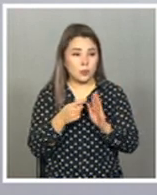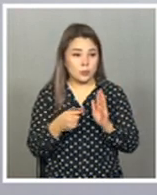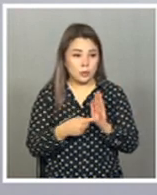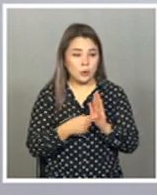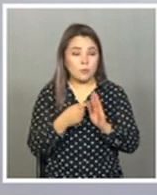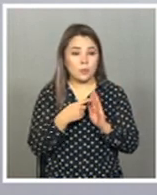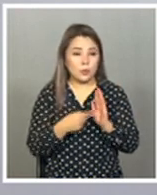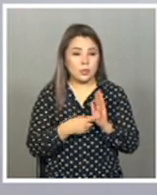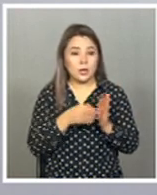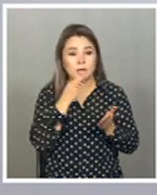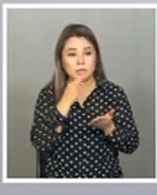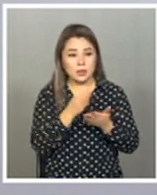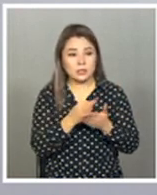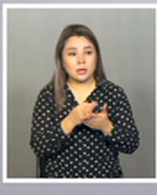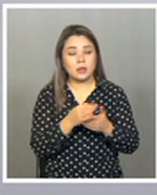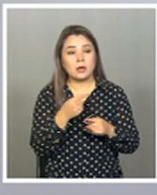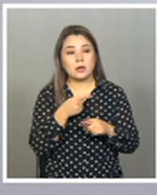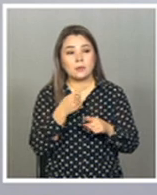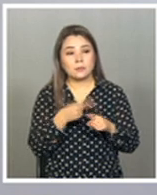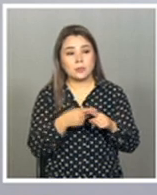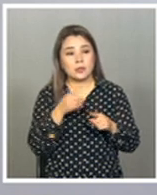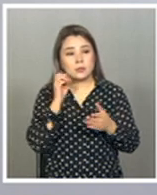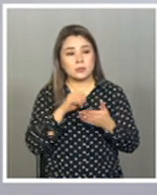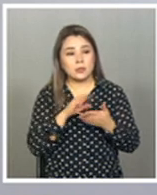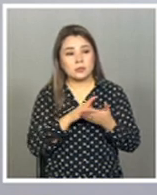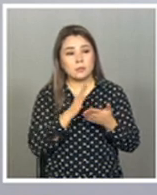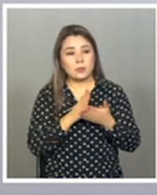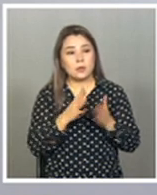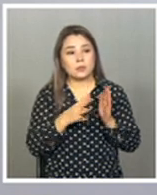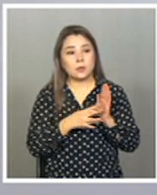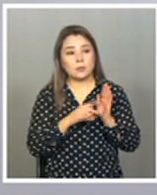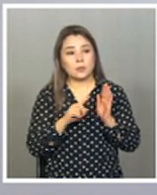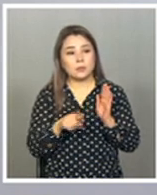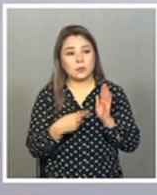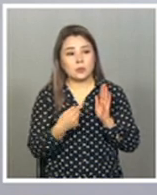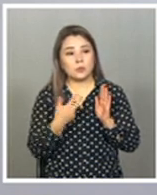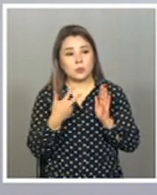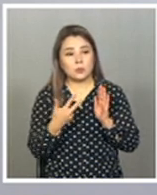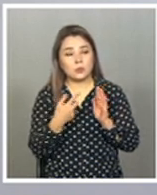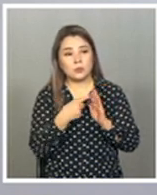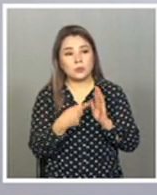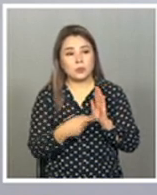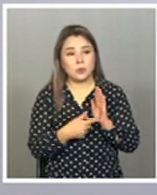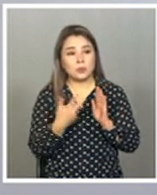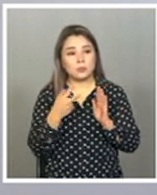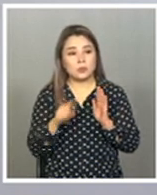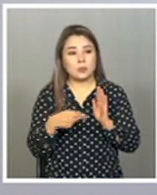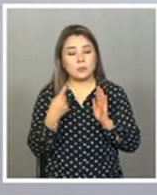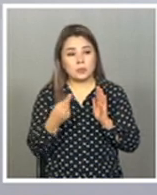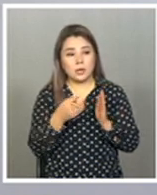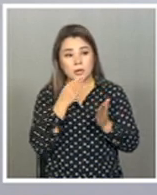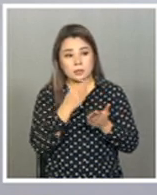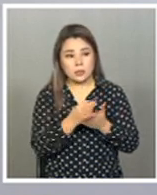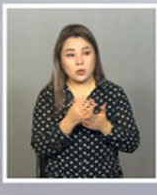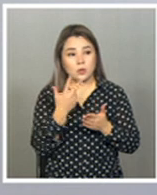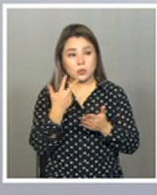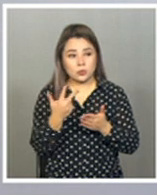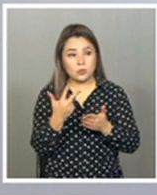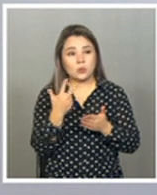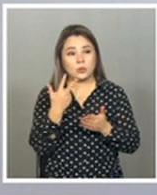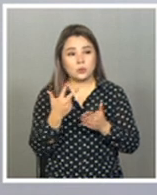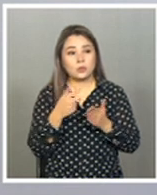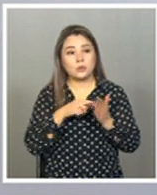бөліндінің мәні оң санға тең. Яғни 9,13-ті 3,11-ге бөлгенде 3 шығады,